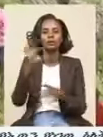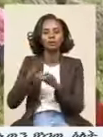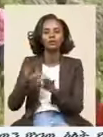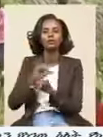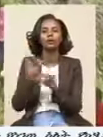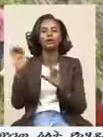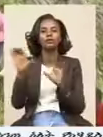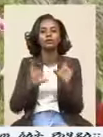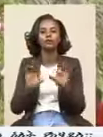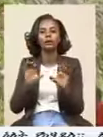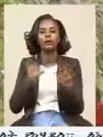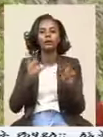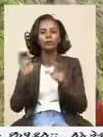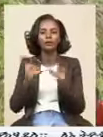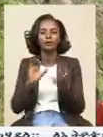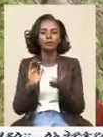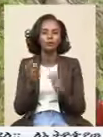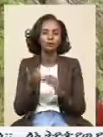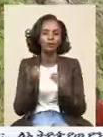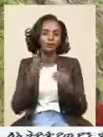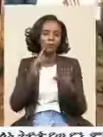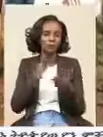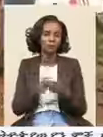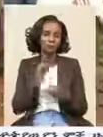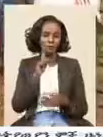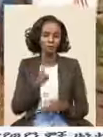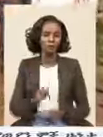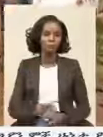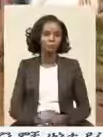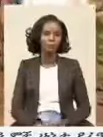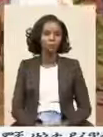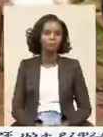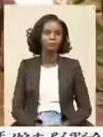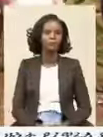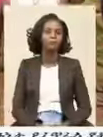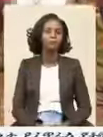እንዲያደርጉ የምናደርግ መሆኑን ለማረጋገጥ ነው።